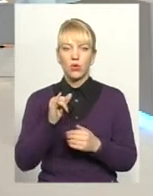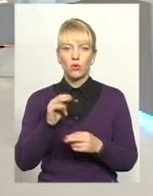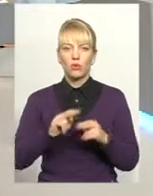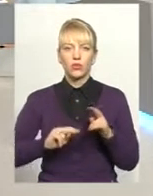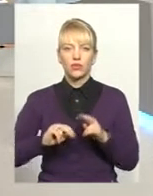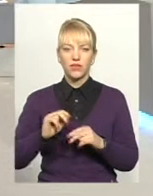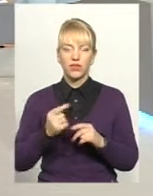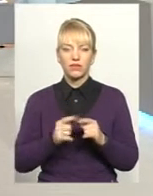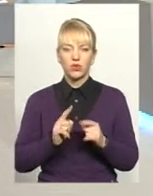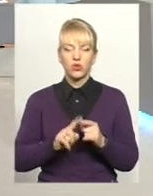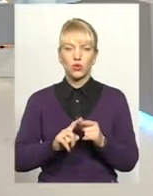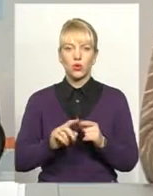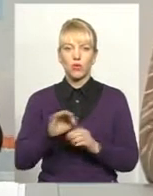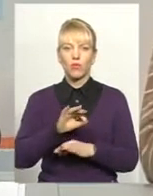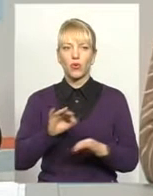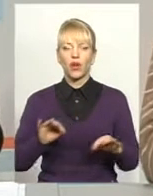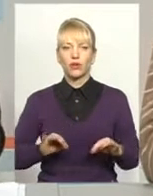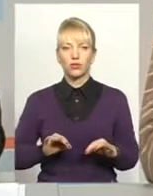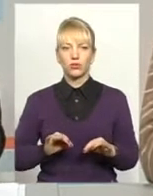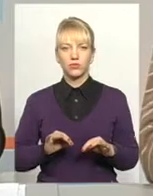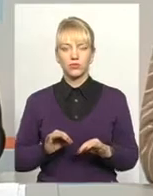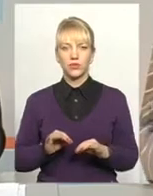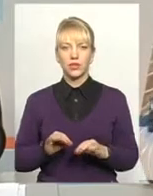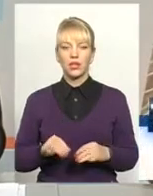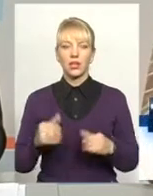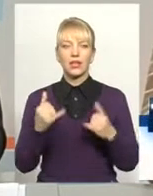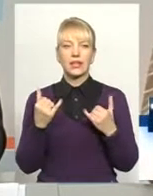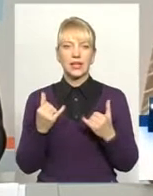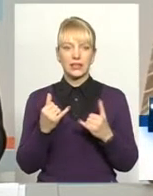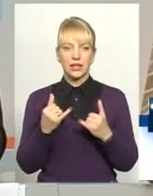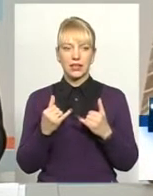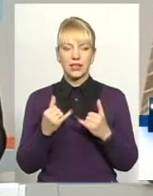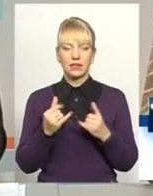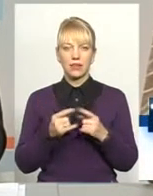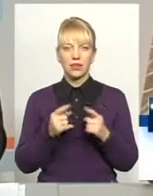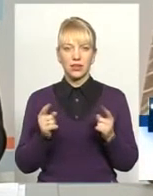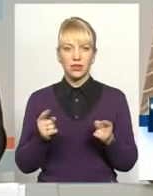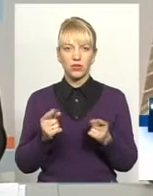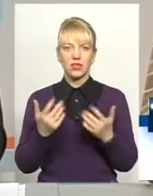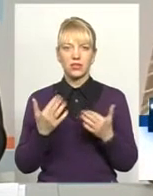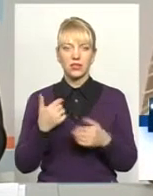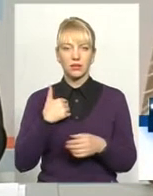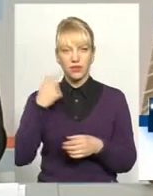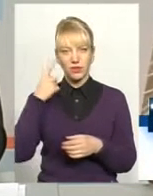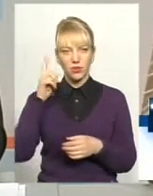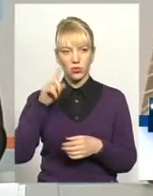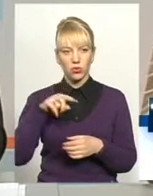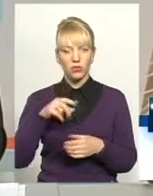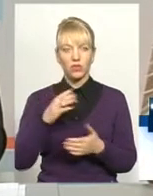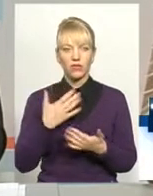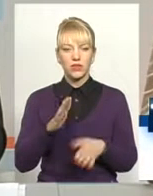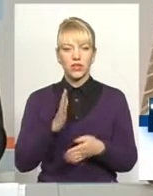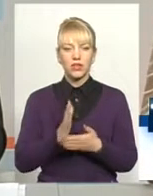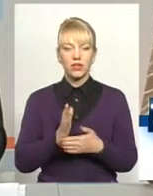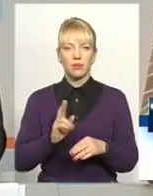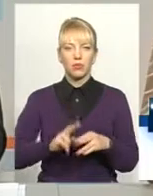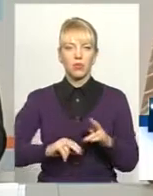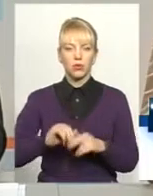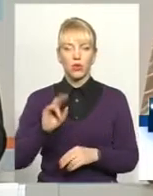цього проєкту. Значить, на даний період, наскільки мені відомо, вже побудована є в Новій